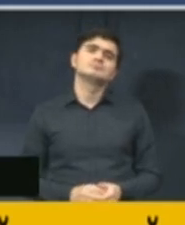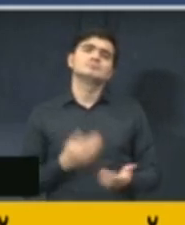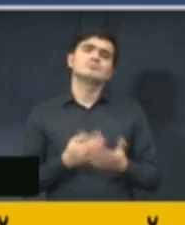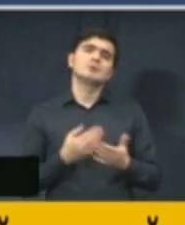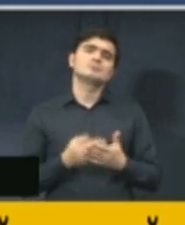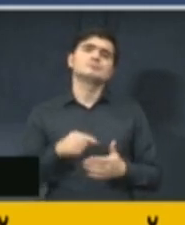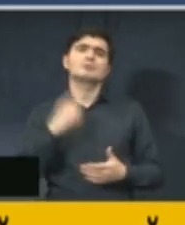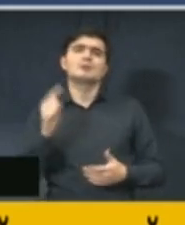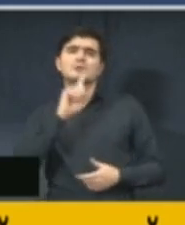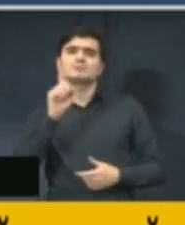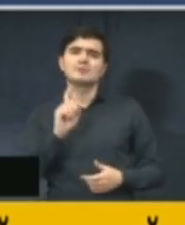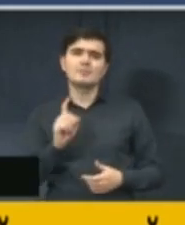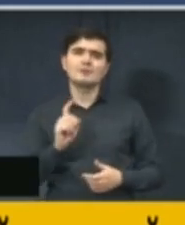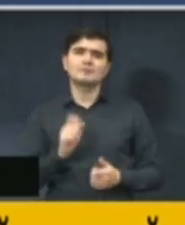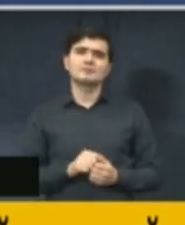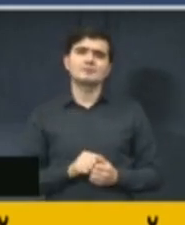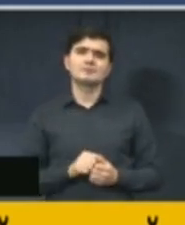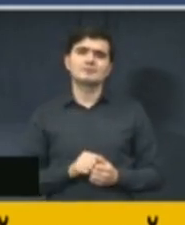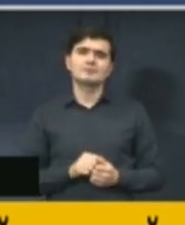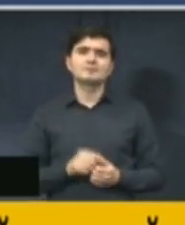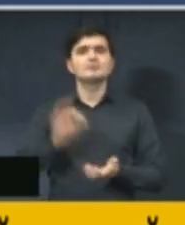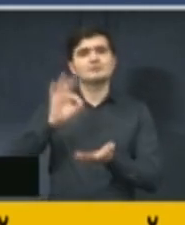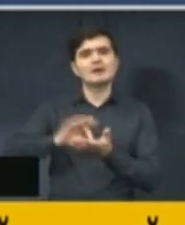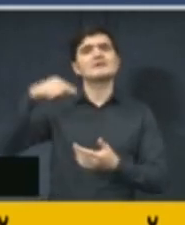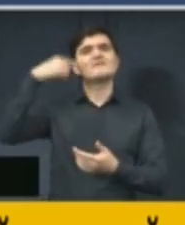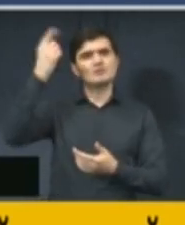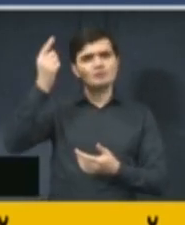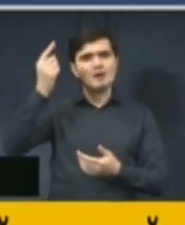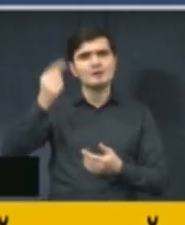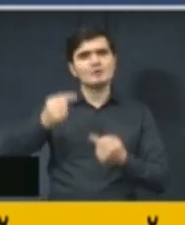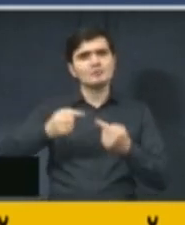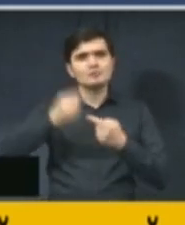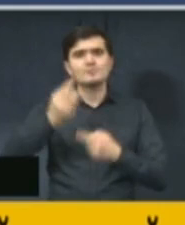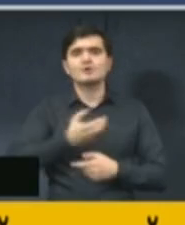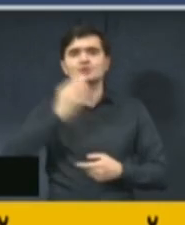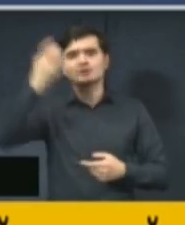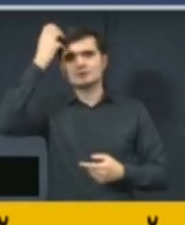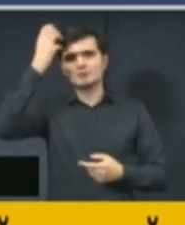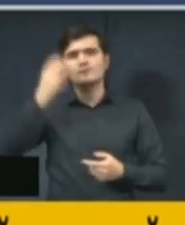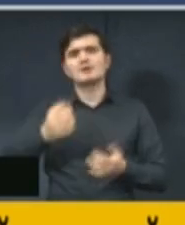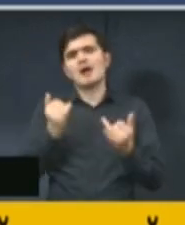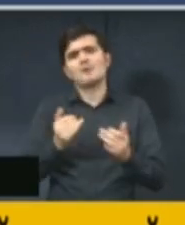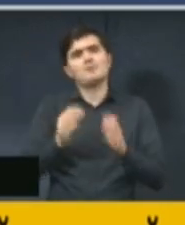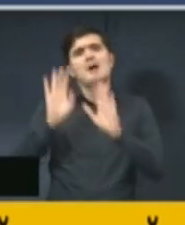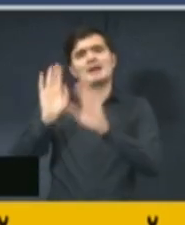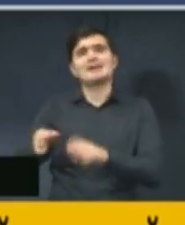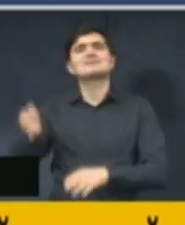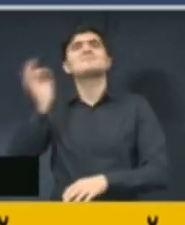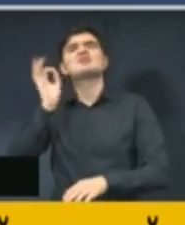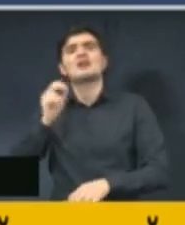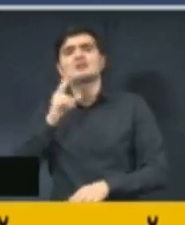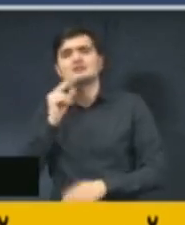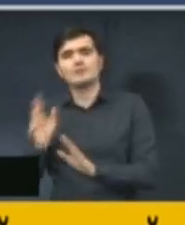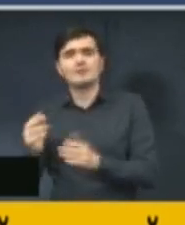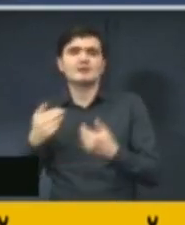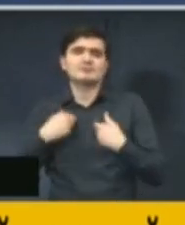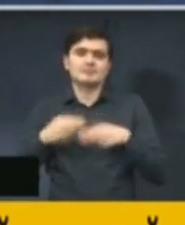pentru alte întrebări, vă stau la dispoziție cu data viitoare după ședința de guvern. Astăzi las pe specialiști să vorbească. Vă mulțumesc!